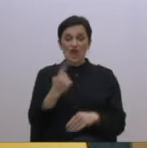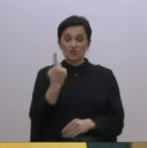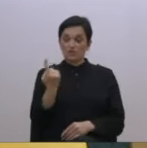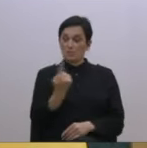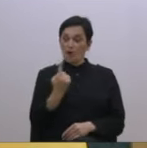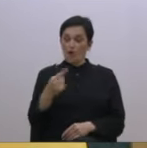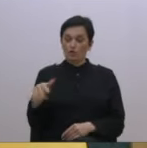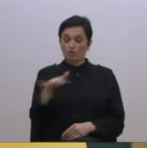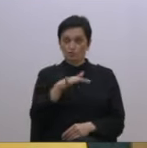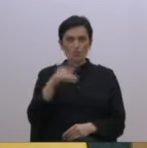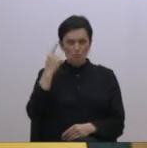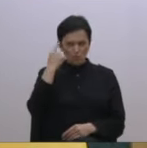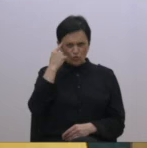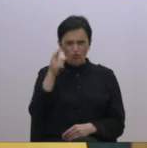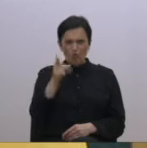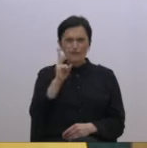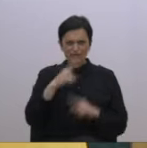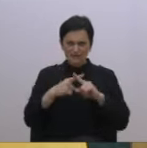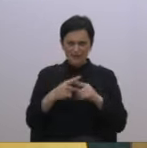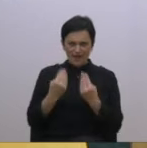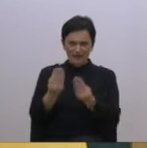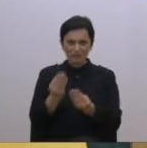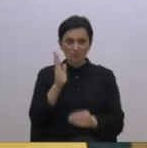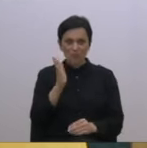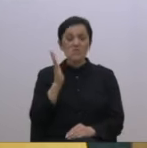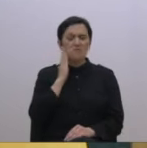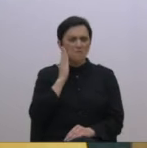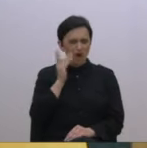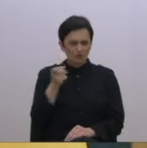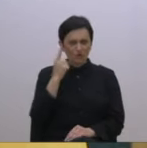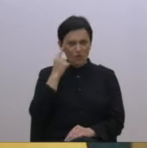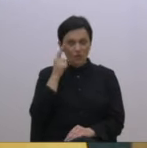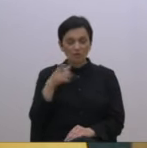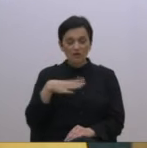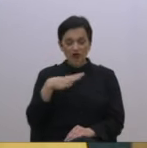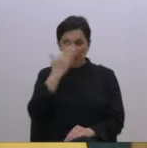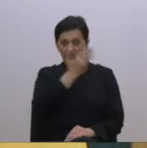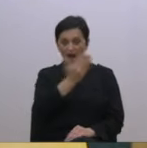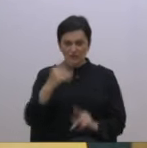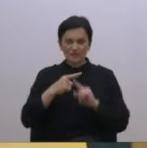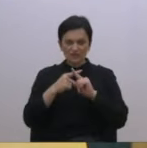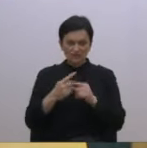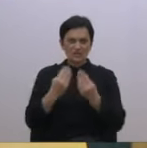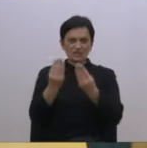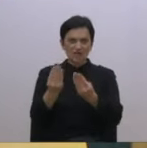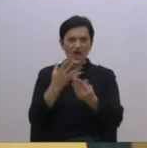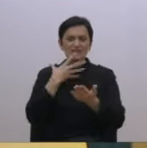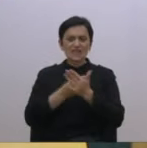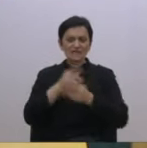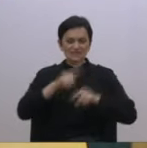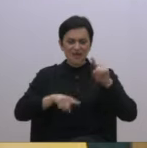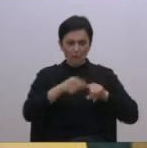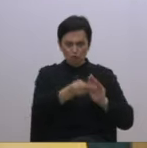ქვეყანაში. მართლა გონიათ, რომ ამას ვინმე დაგითმოთ? მართლა გონიათ, რომ თქვენ ქართველი ხალხი დაგითმოთ თავის სამშობლოს?